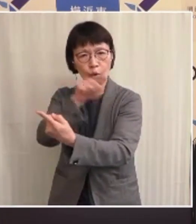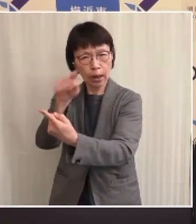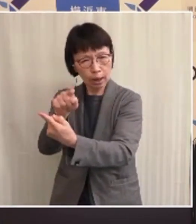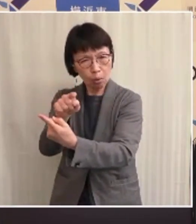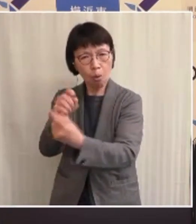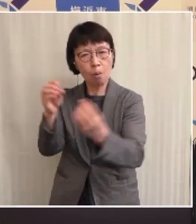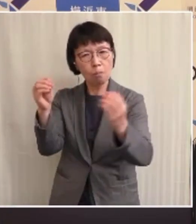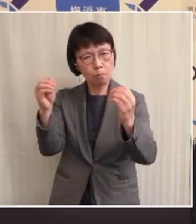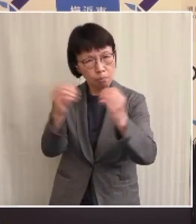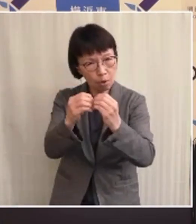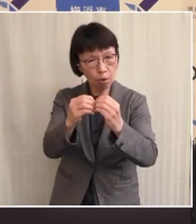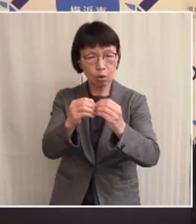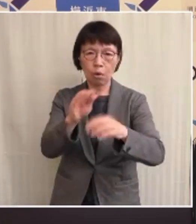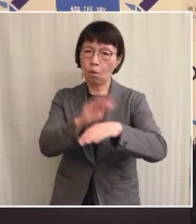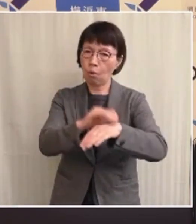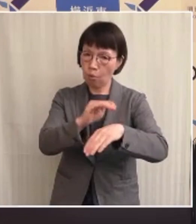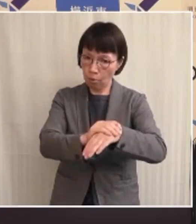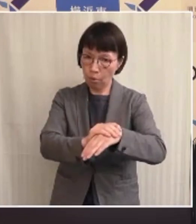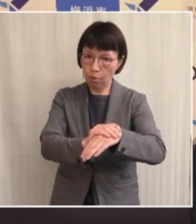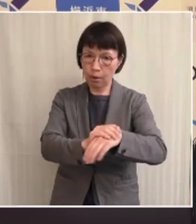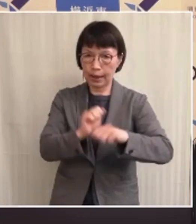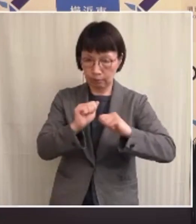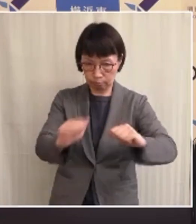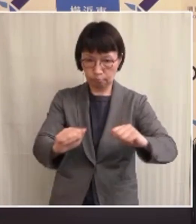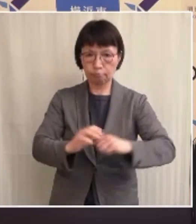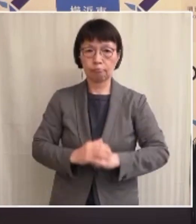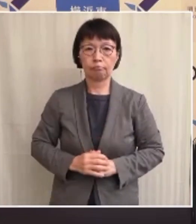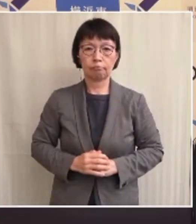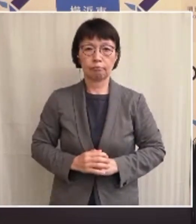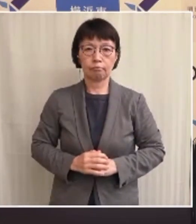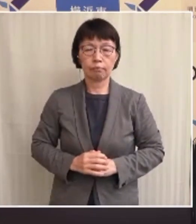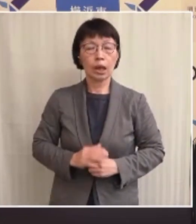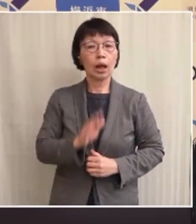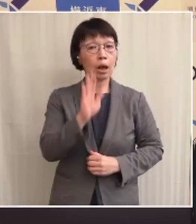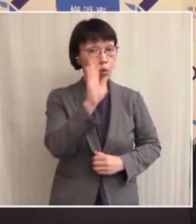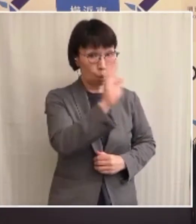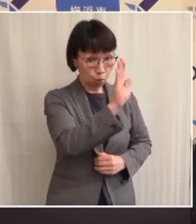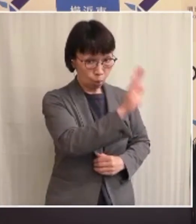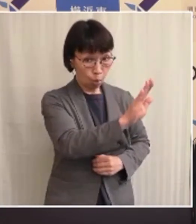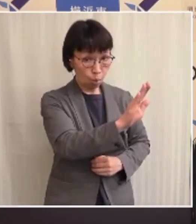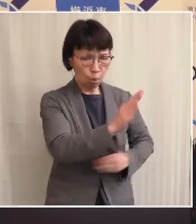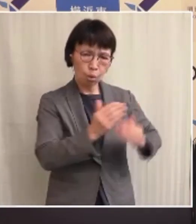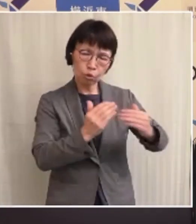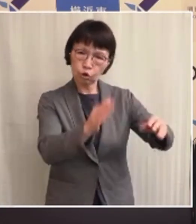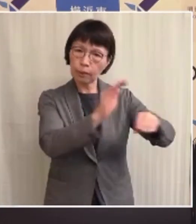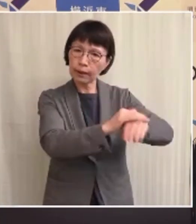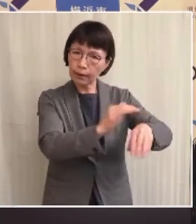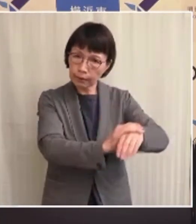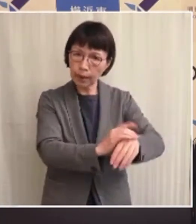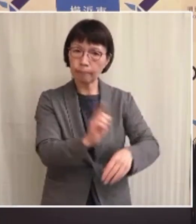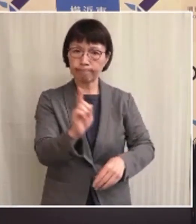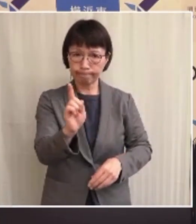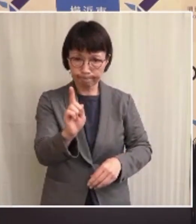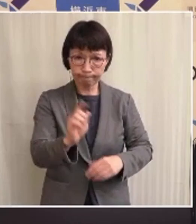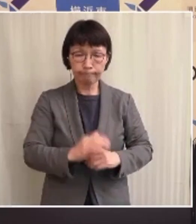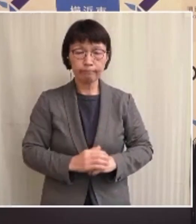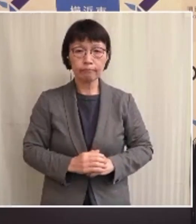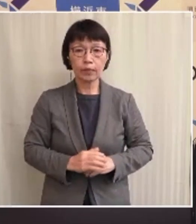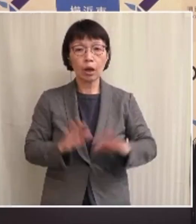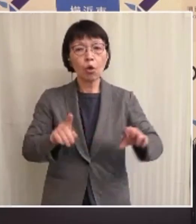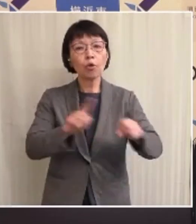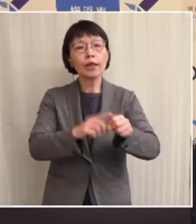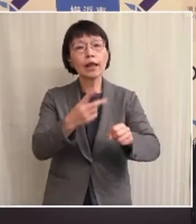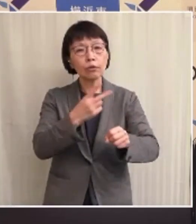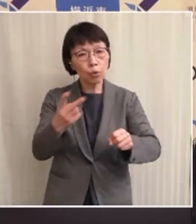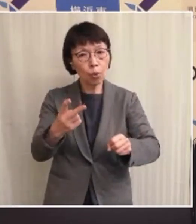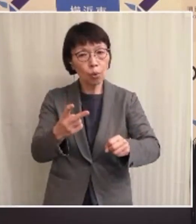け合わせようということであります。で今後のですね、進め方なんですが、今年度ま